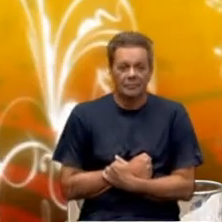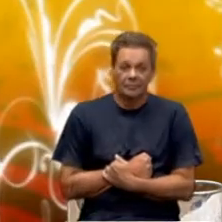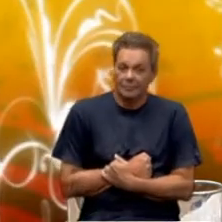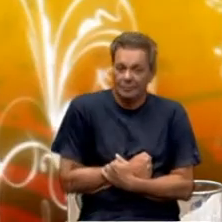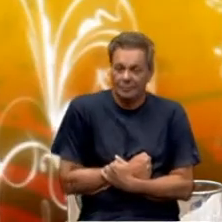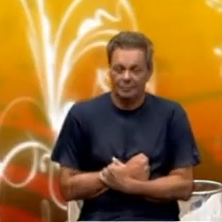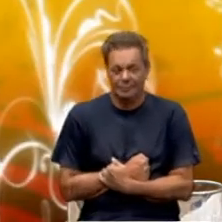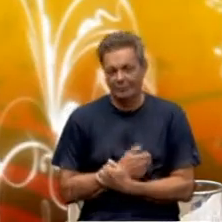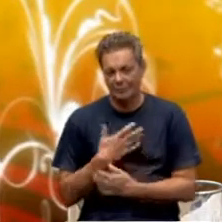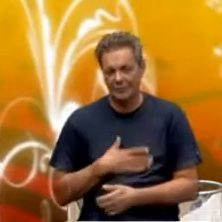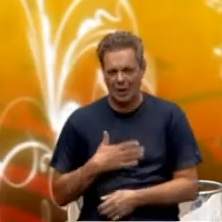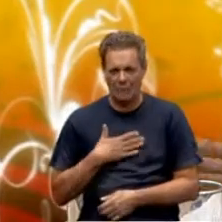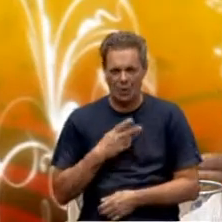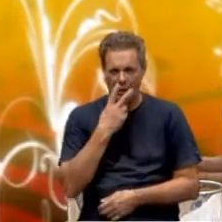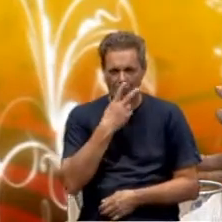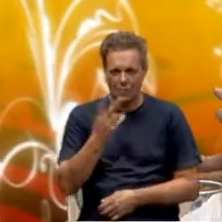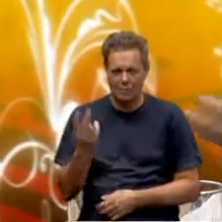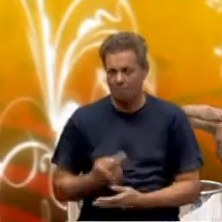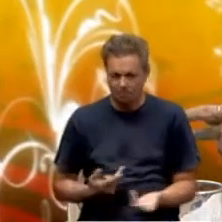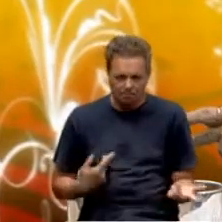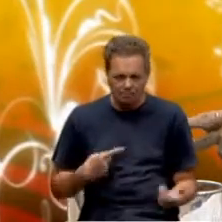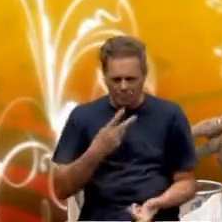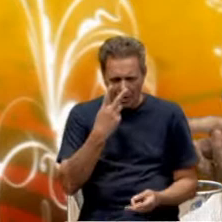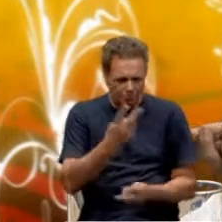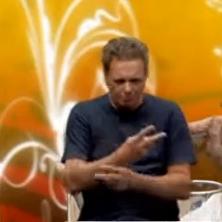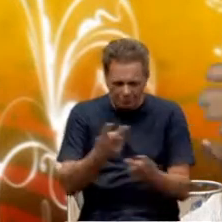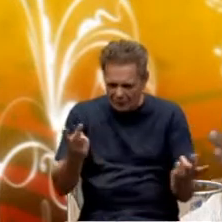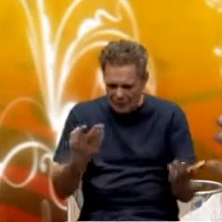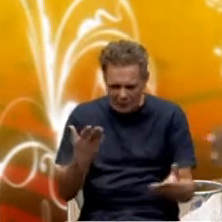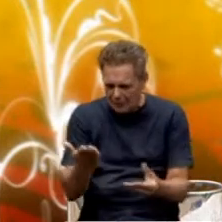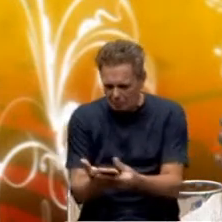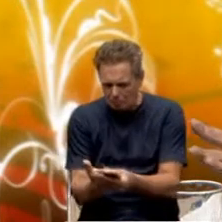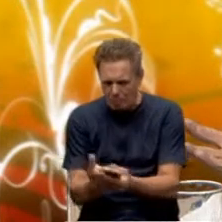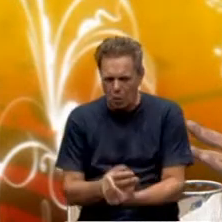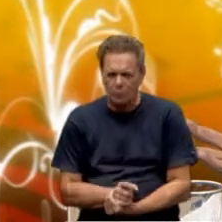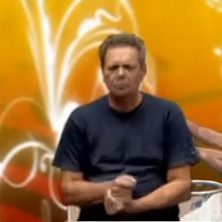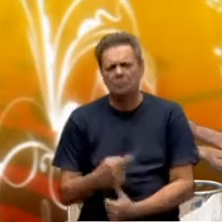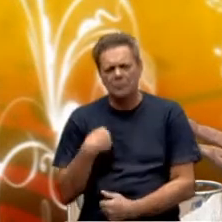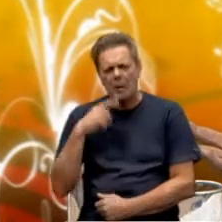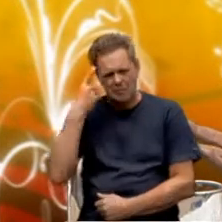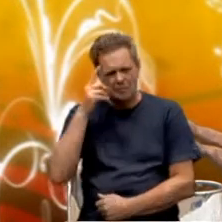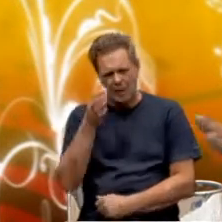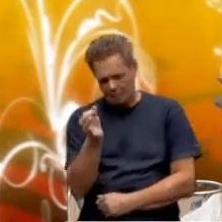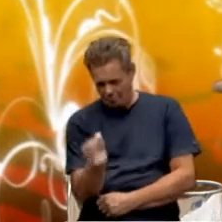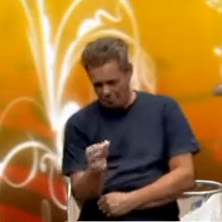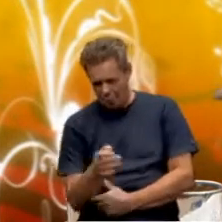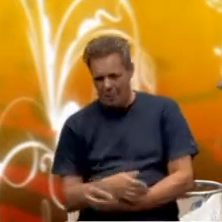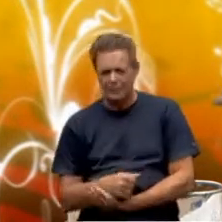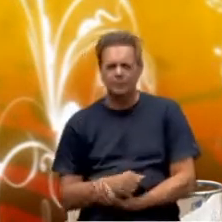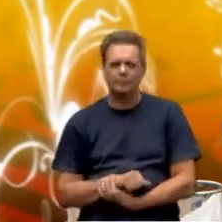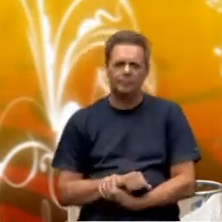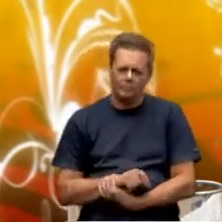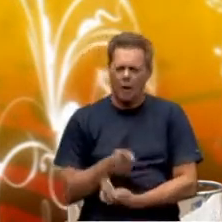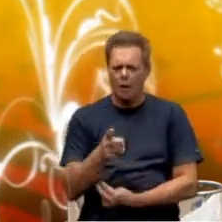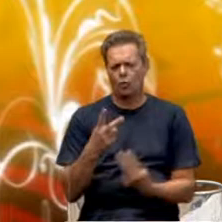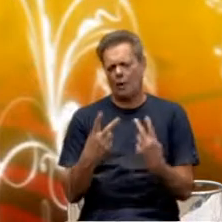Dragi gledatelji, evo, vidjeli ste prilog. Ja znam da vam se sviđa, da je dobar prilog. Uličan je, super. Jeli? Eto, to je